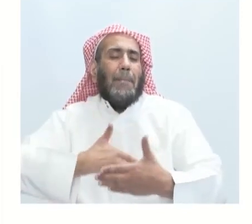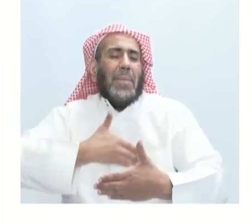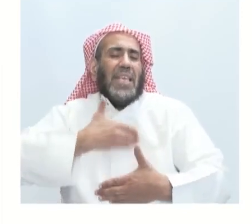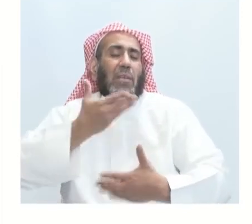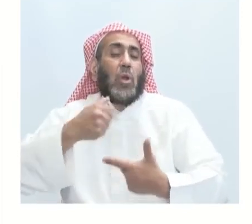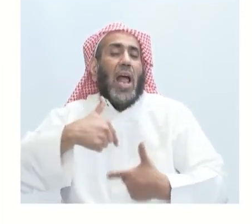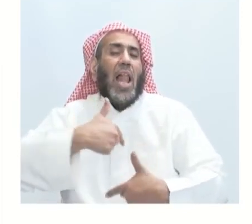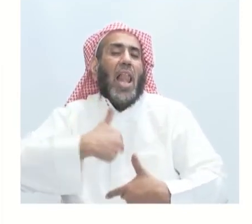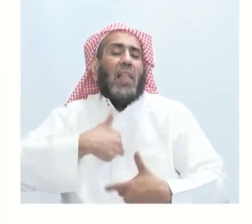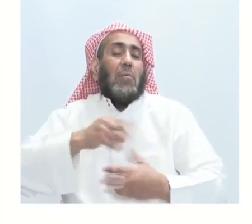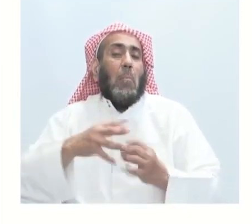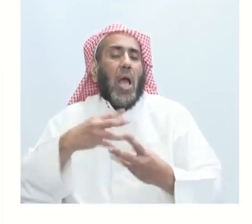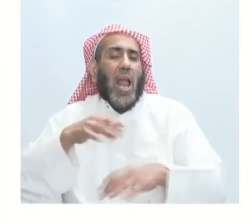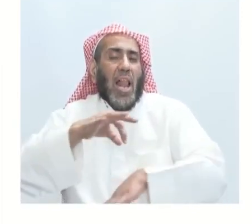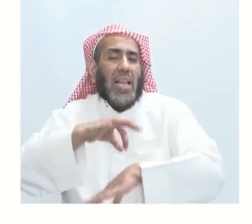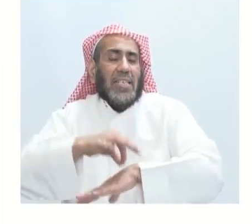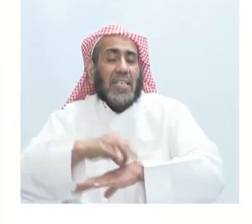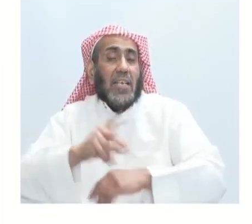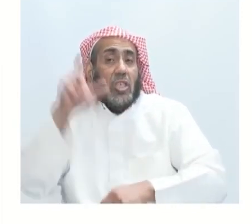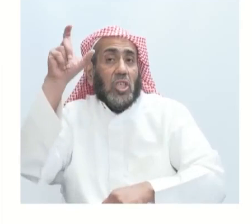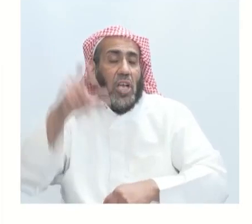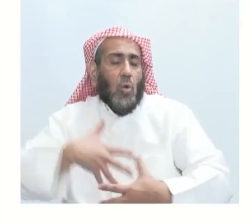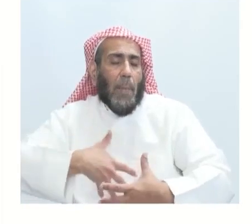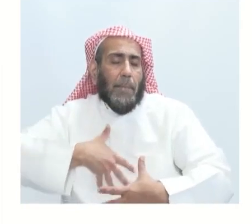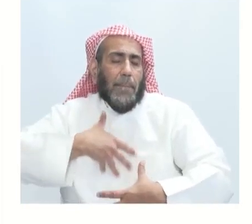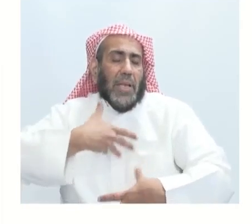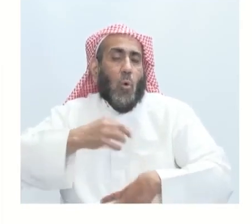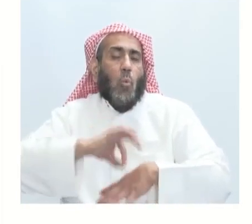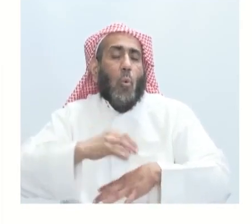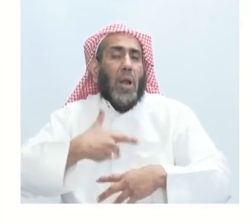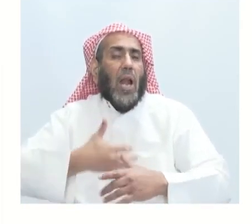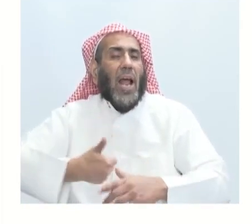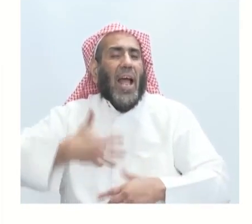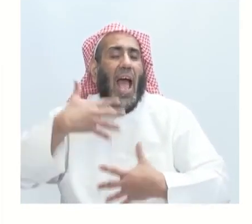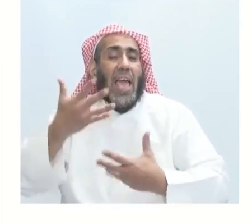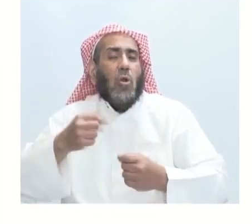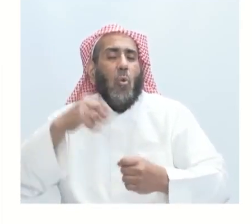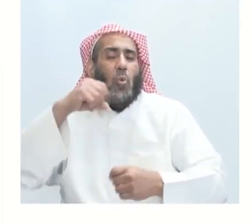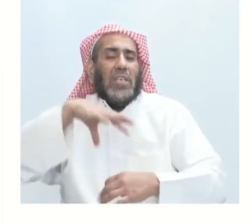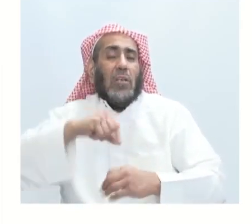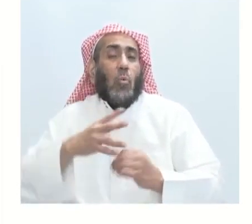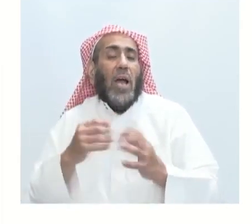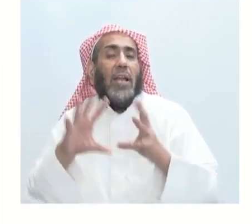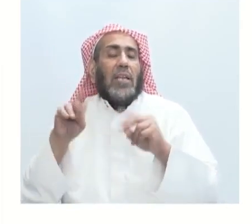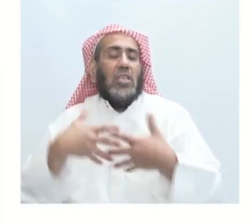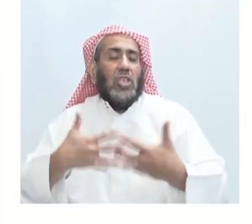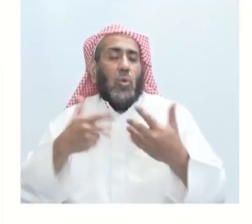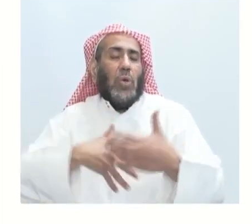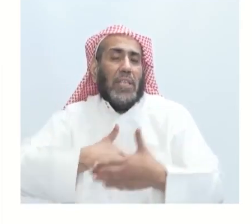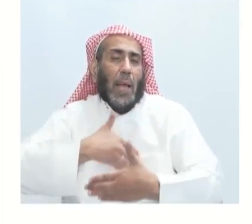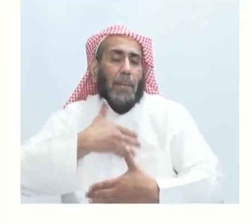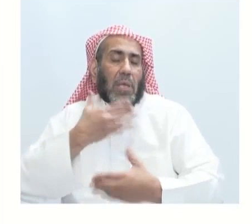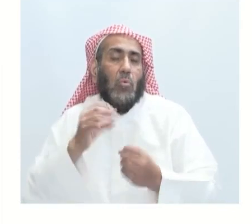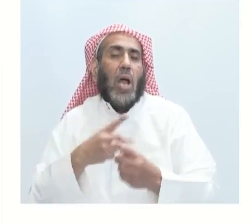عن النفس بمعناها الانسانيه الشعر يعبر عن النفس فقط بمعناها الانساني وما يجول فيها من خير وشر والم ولذه وان الشعر كذلك تعبير